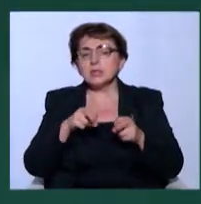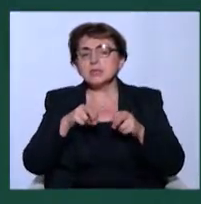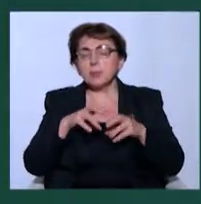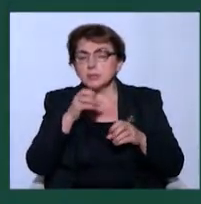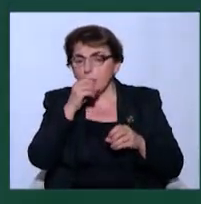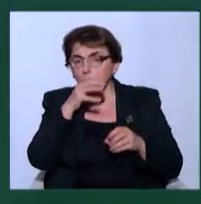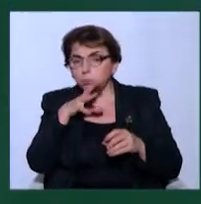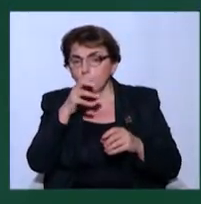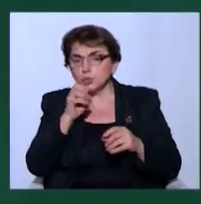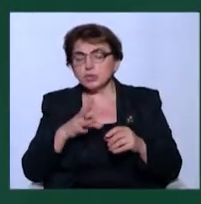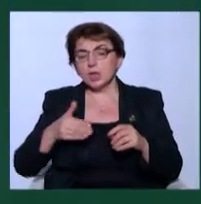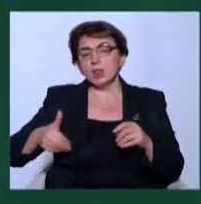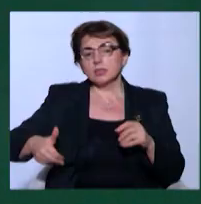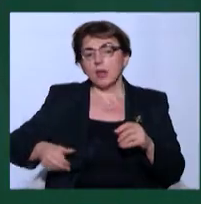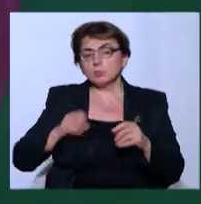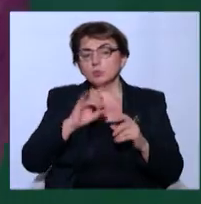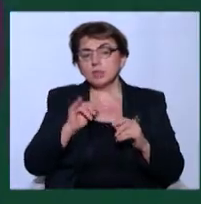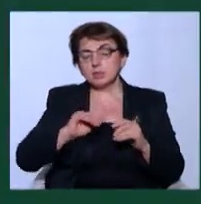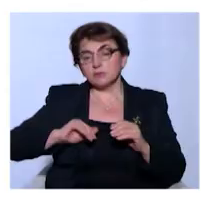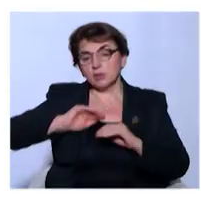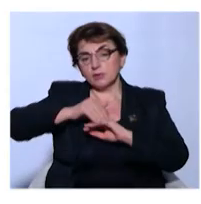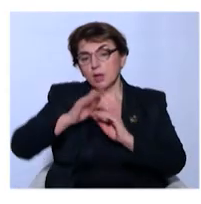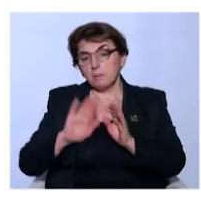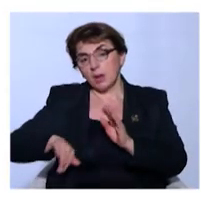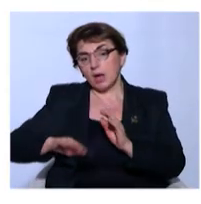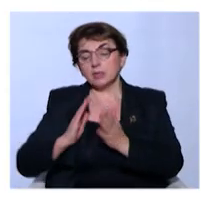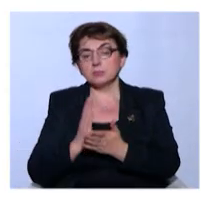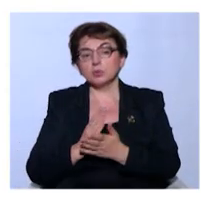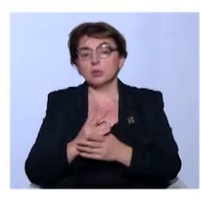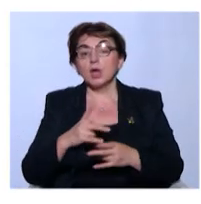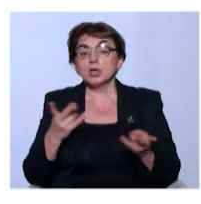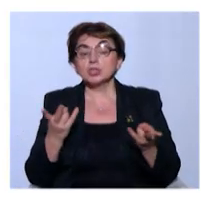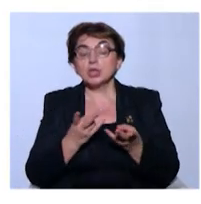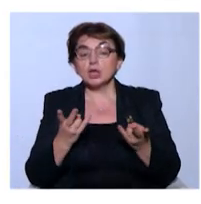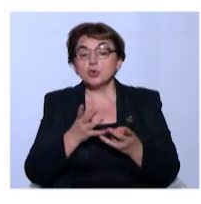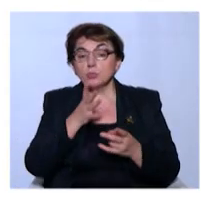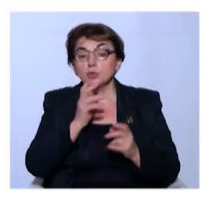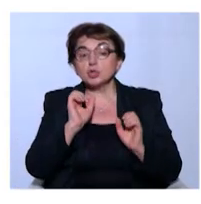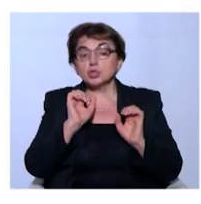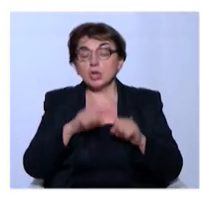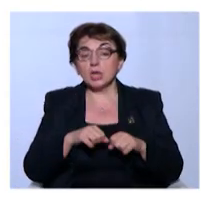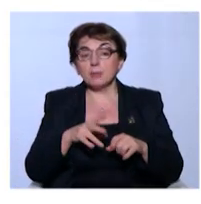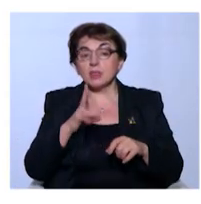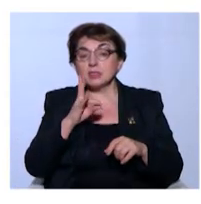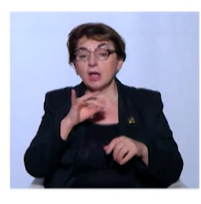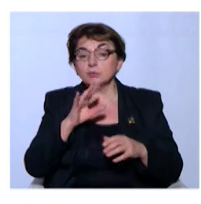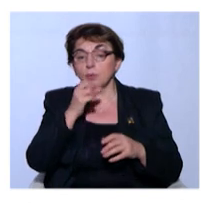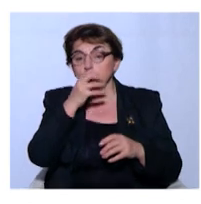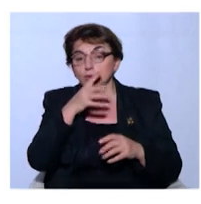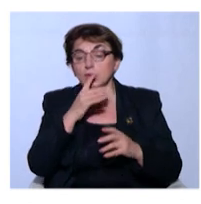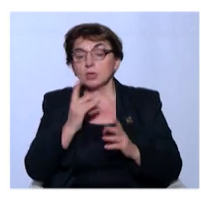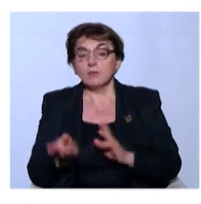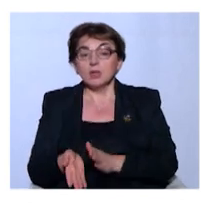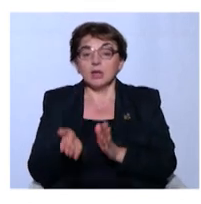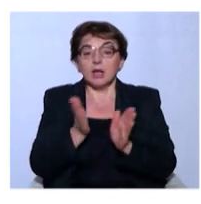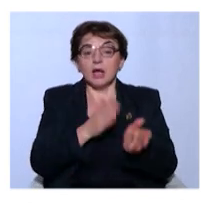ბუშში, რომელიც ღვიძლის ქვედა მხარეს მდებარეობს და საჭიროების შემთხვევაში ნაღვლის ბუშტიდან ნაღვლის წვენი